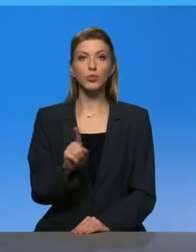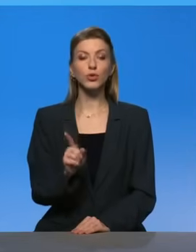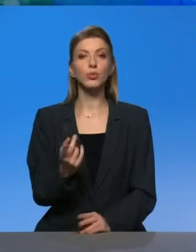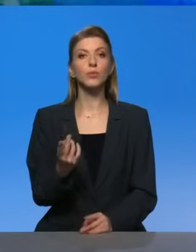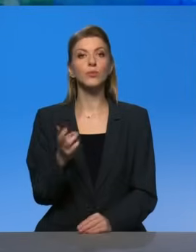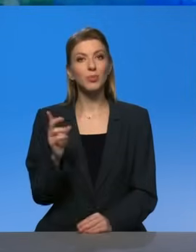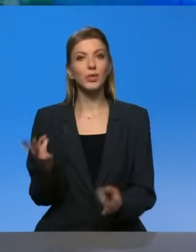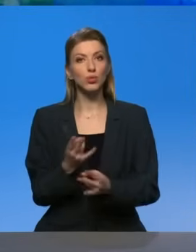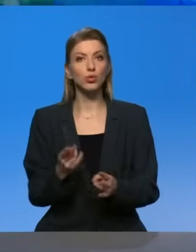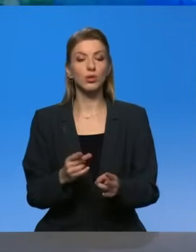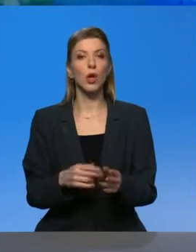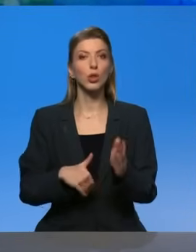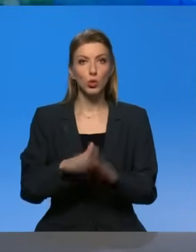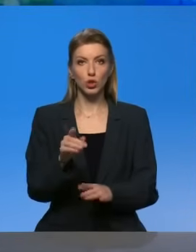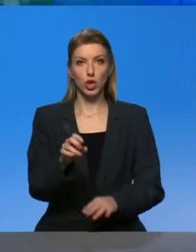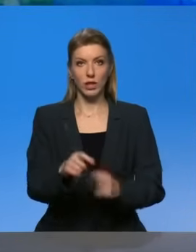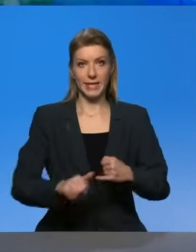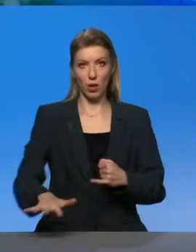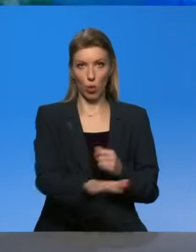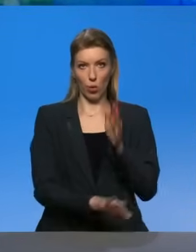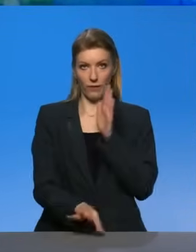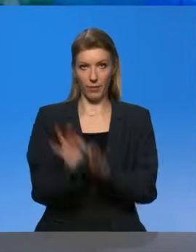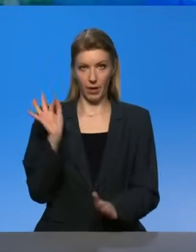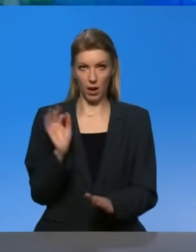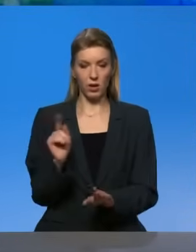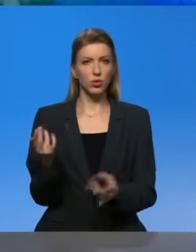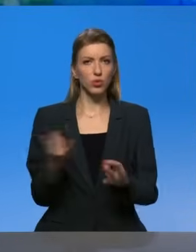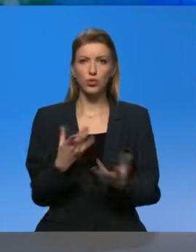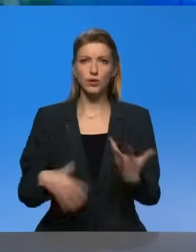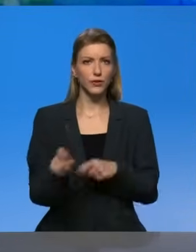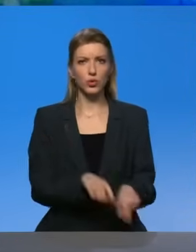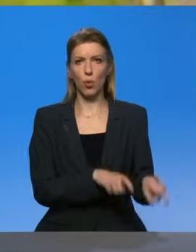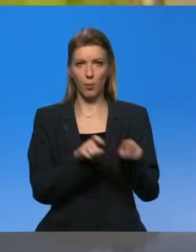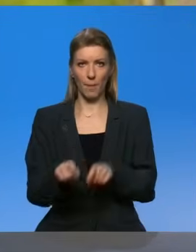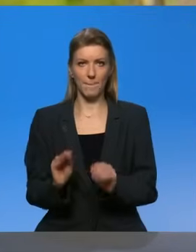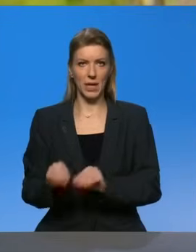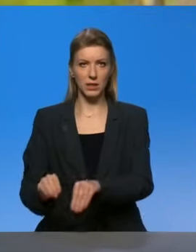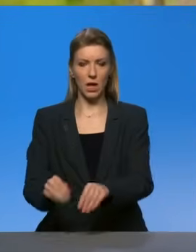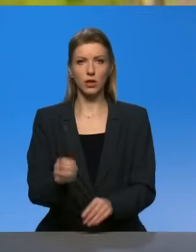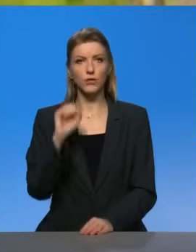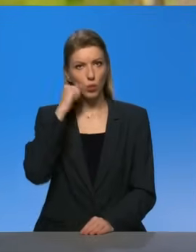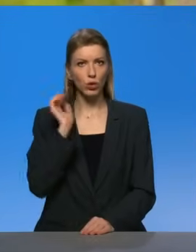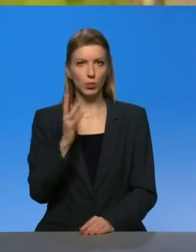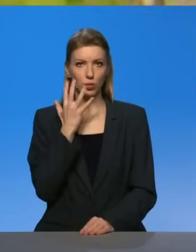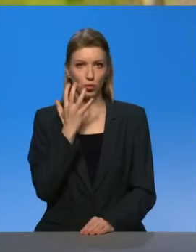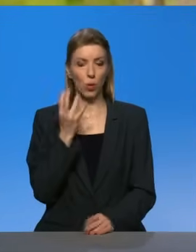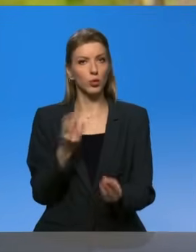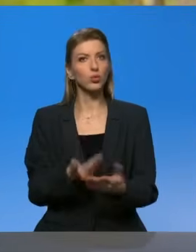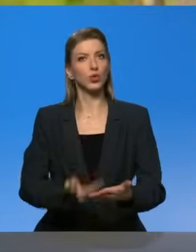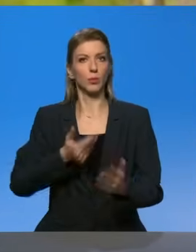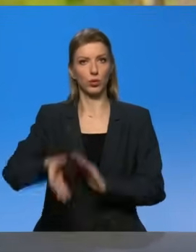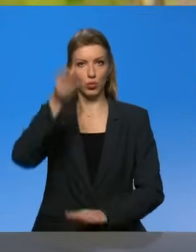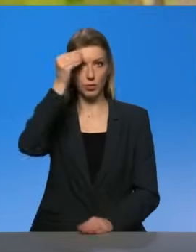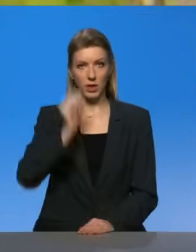лучше выбирать территории, нужно все пересадить, осень будет теплой, нужно было как-то это предусмотреть. Ну вот вы как